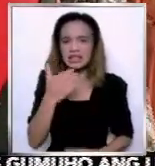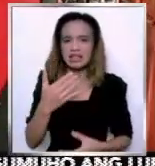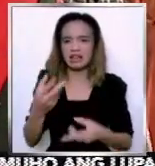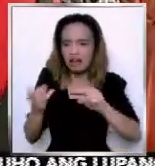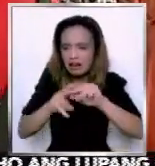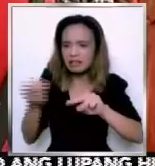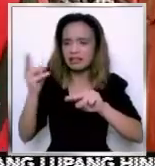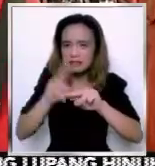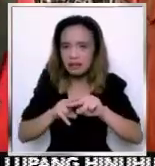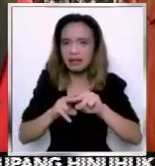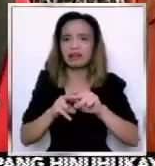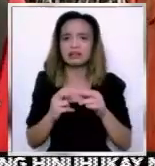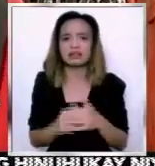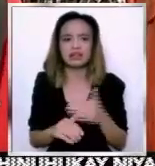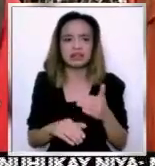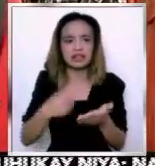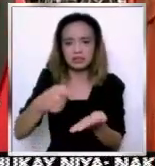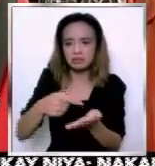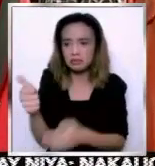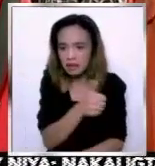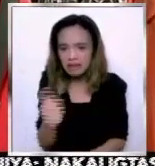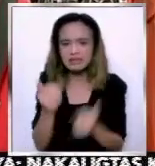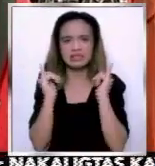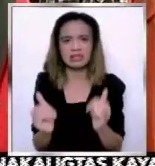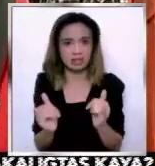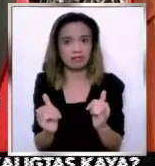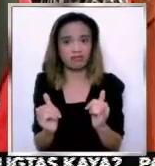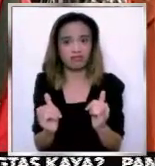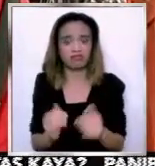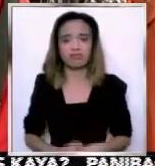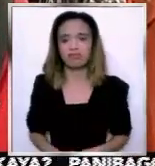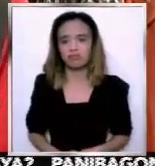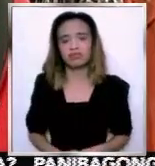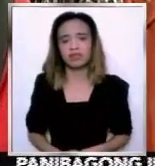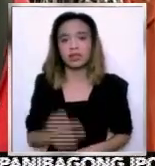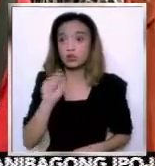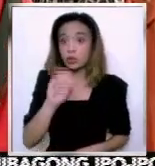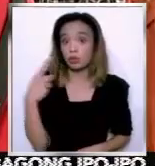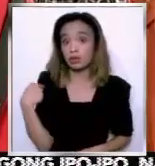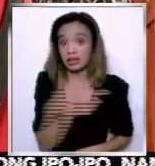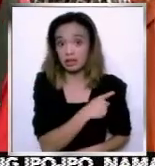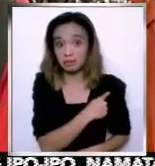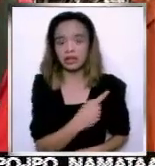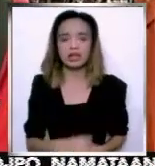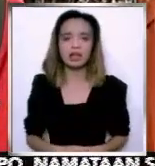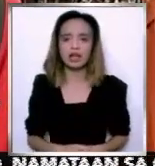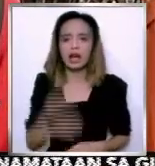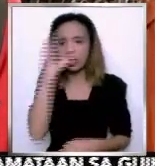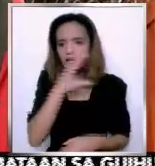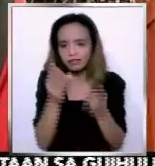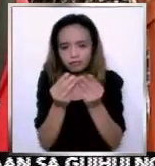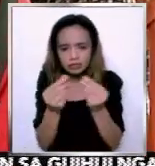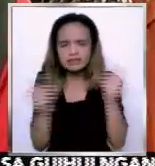natin, sabay yung pamasahe natin, ganun pa rin. So gumawa po kami ng board resolution para sana